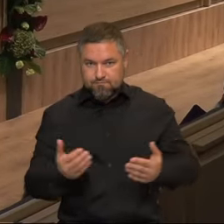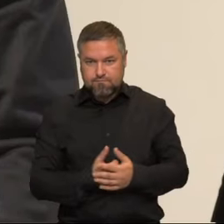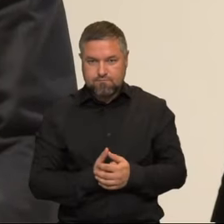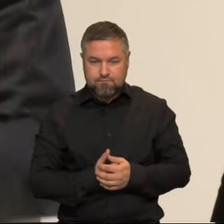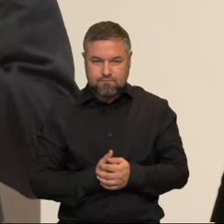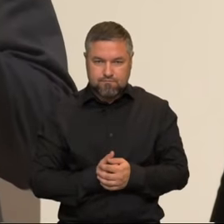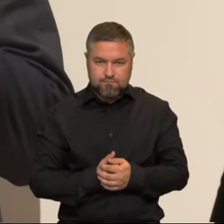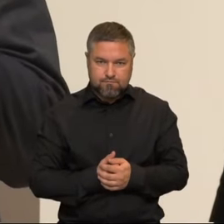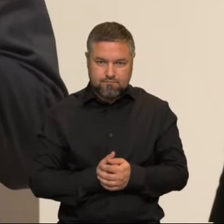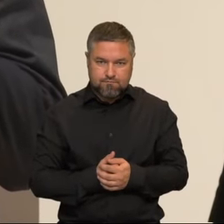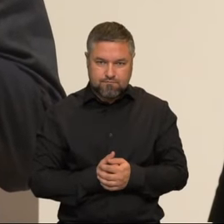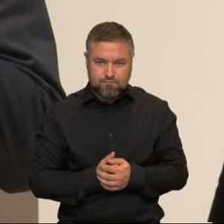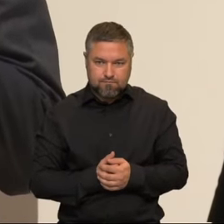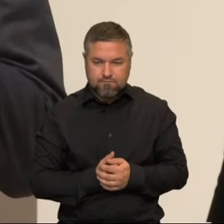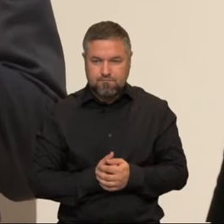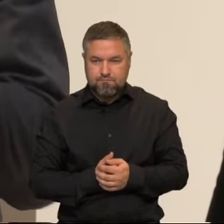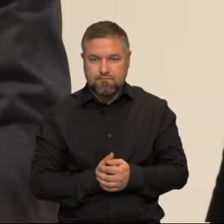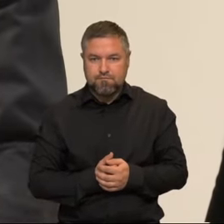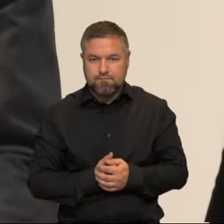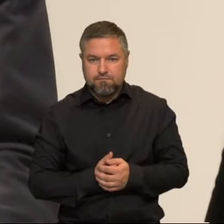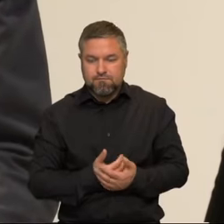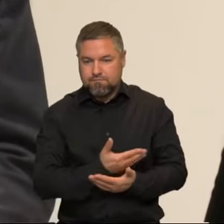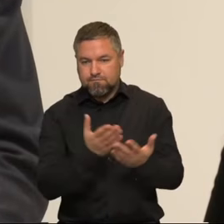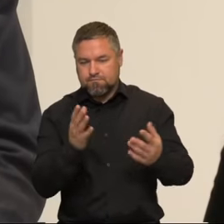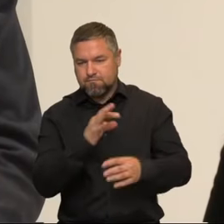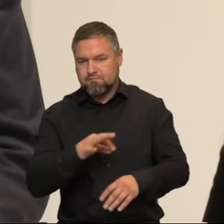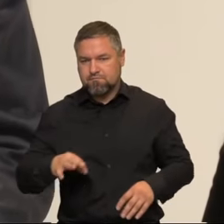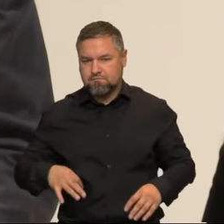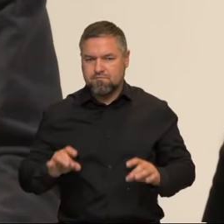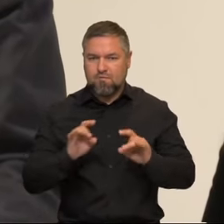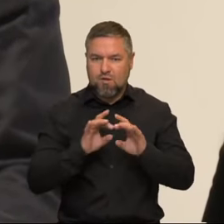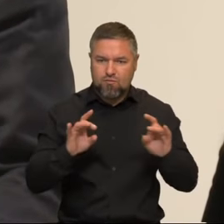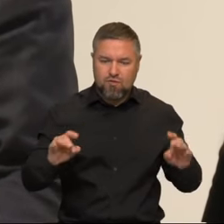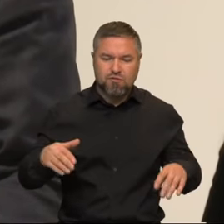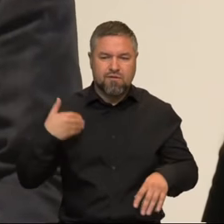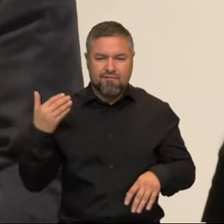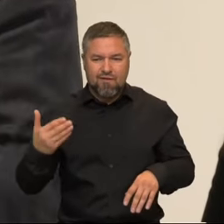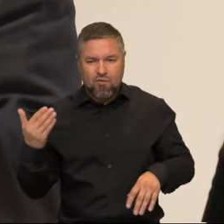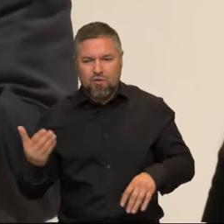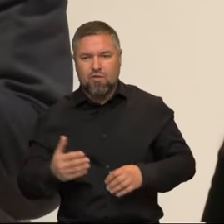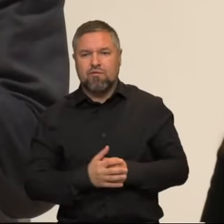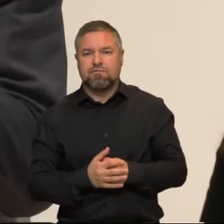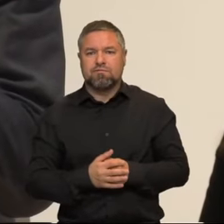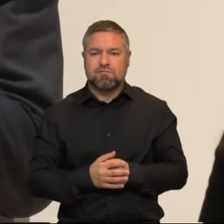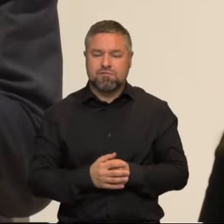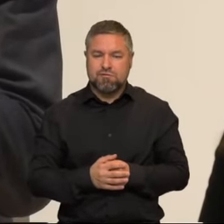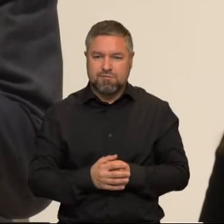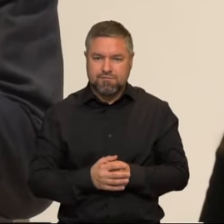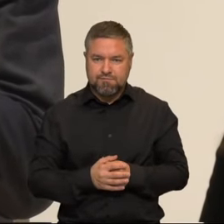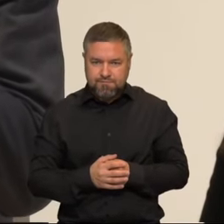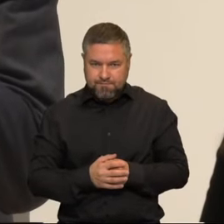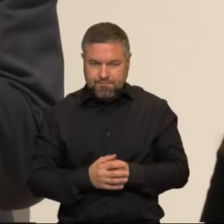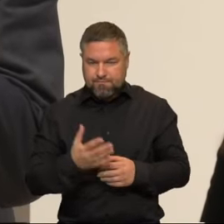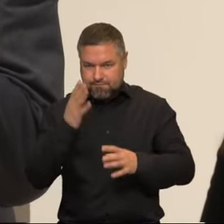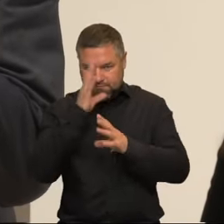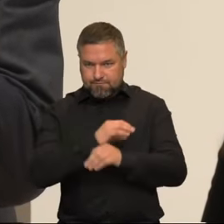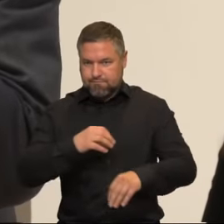Szanowny magnificencjo, panie rektorze, szanowni profesorowie, wykładowcy, szanowni